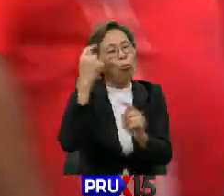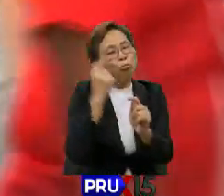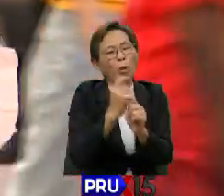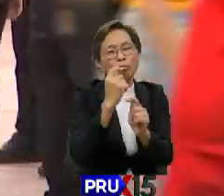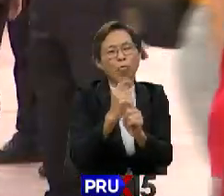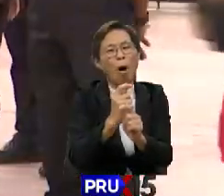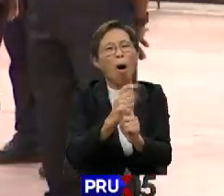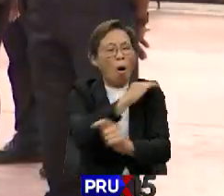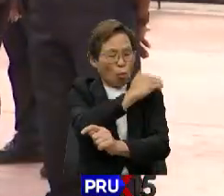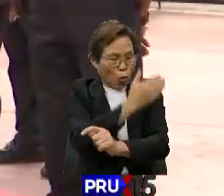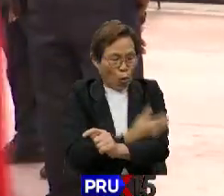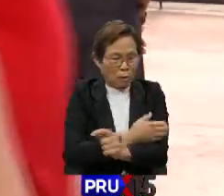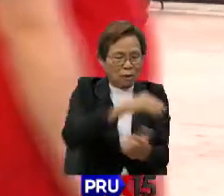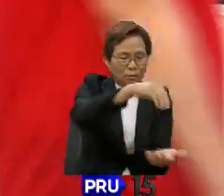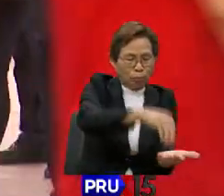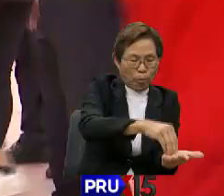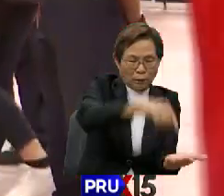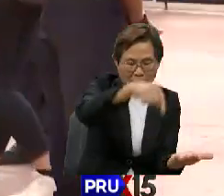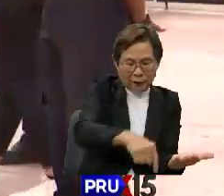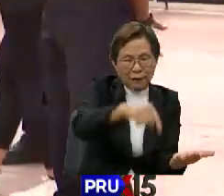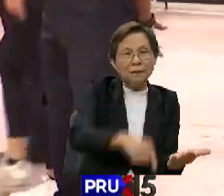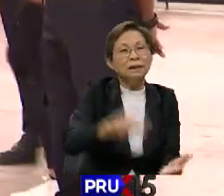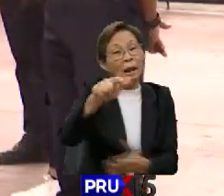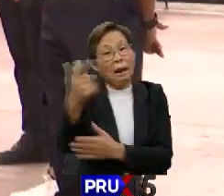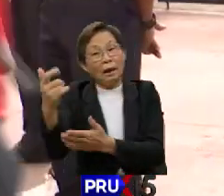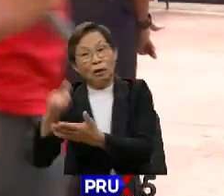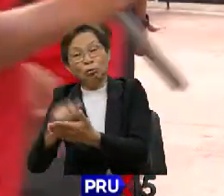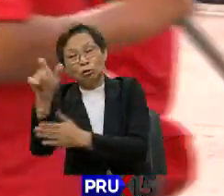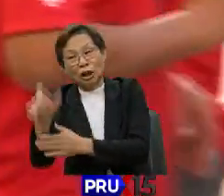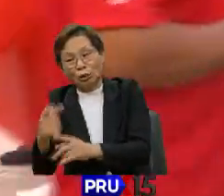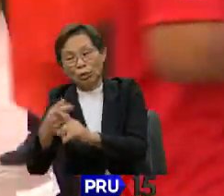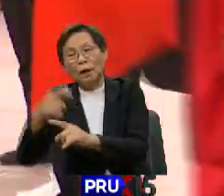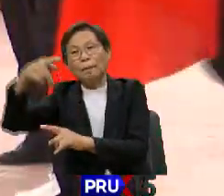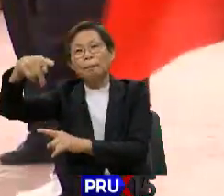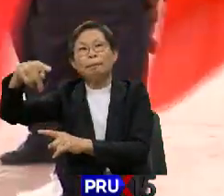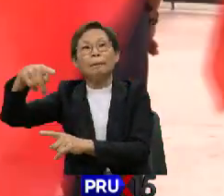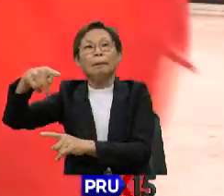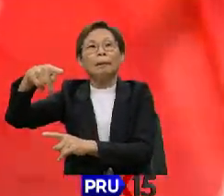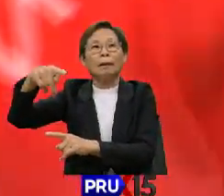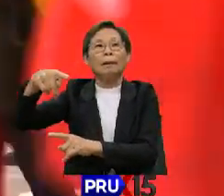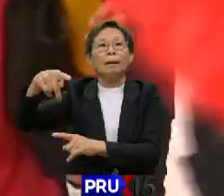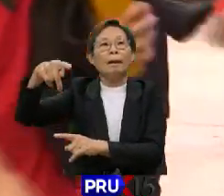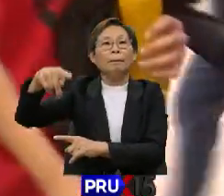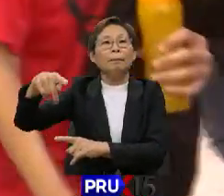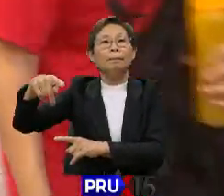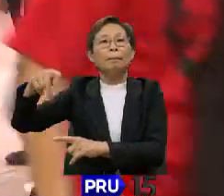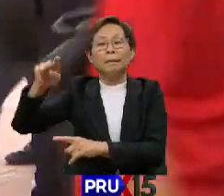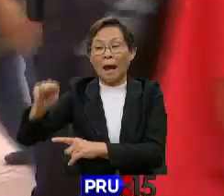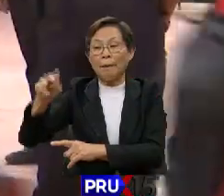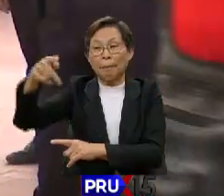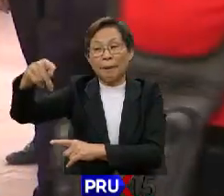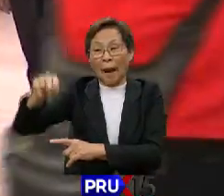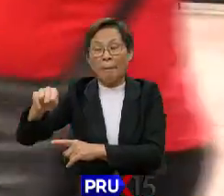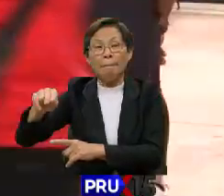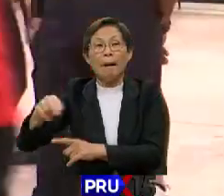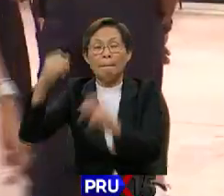mengekalkan mandatnya di kawasan ini. Selain itu, calon daripada Parti Gerakan akan mencabar beliau